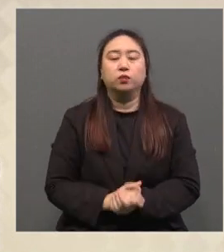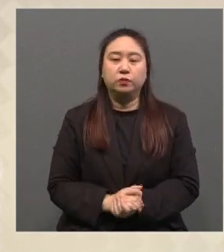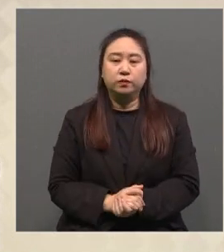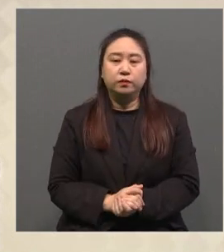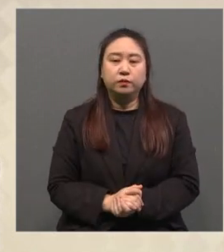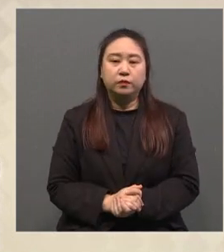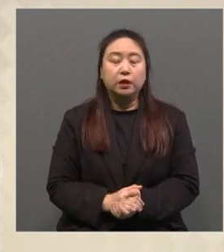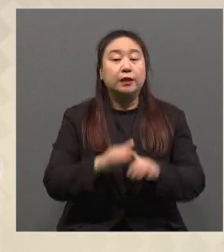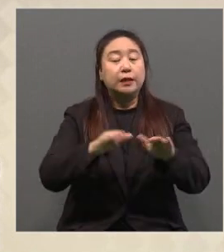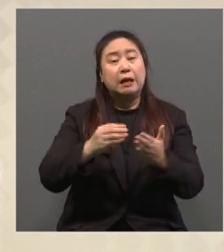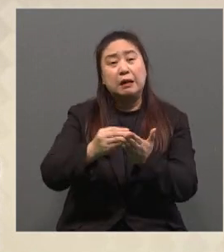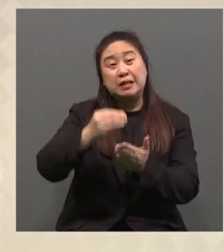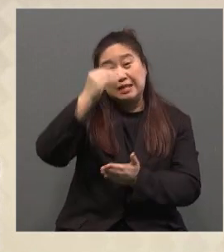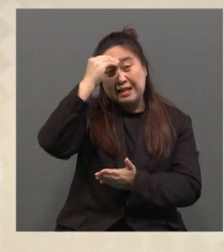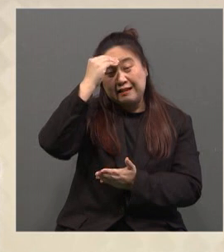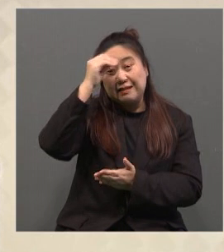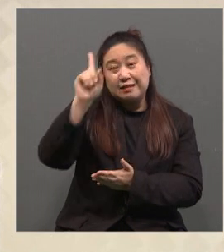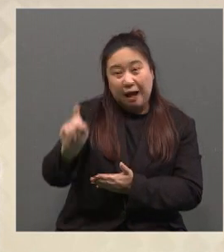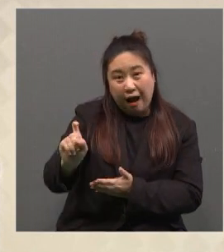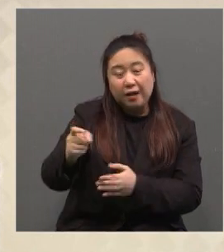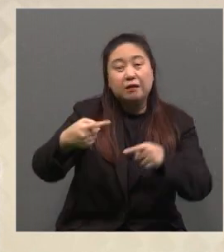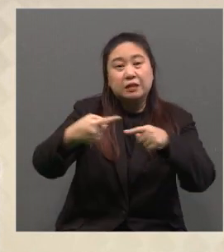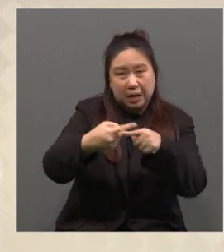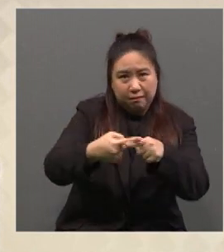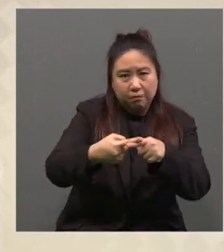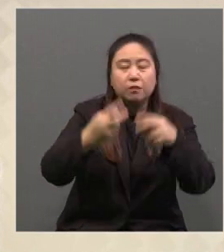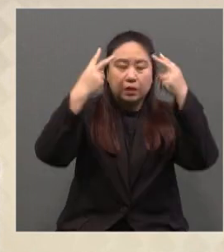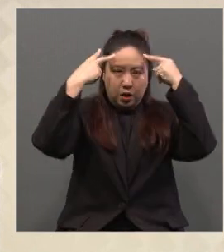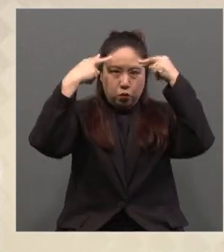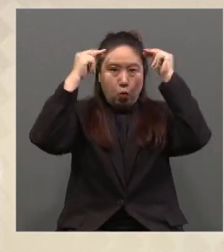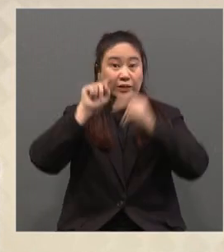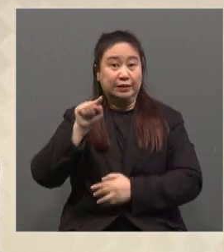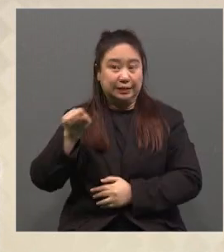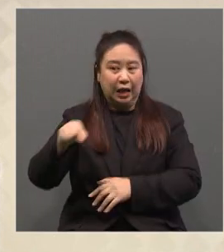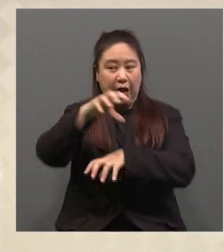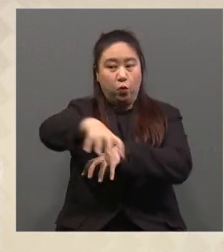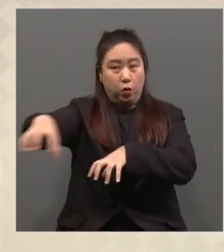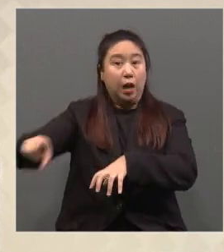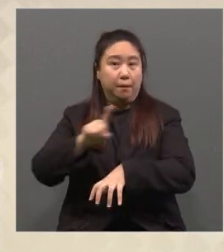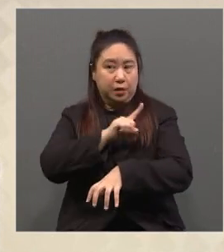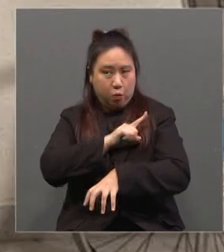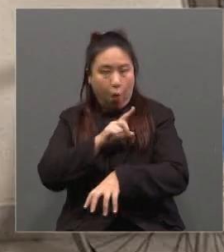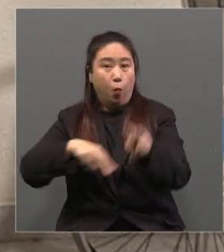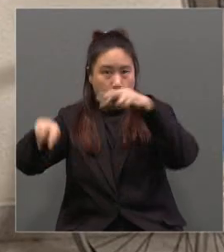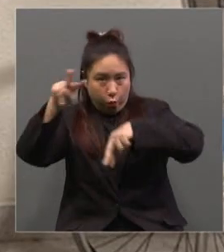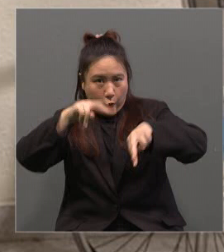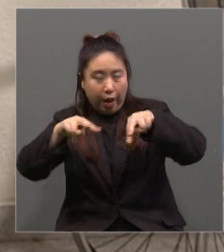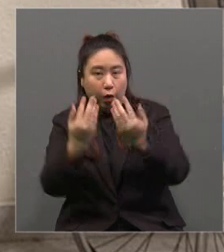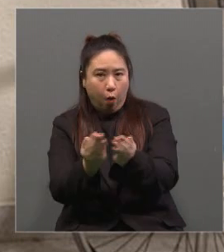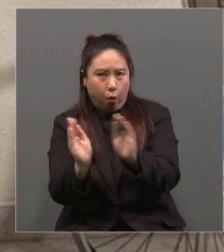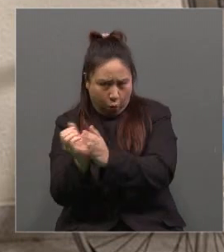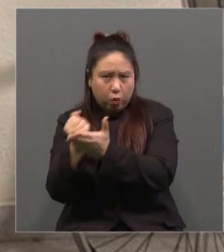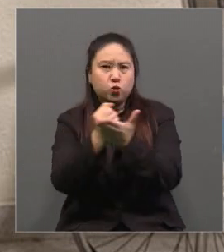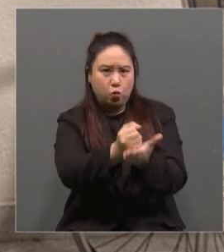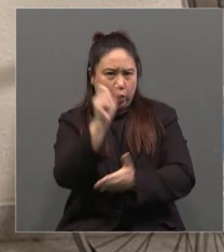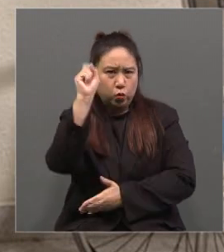ในส่วนของนักเรียนที่เสียชีวิตและบาดเจ็บท่านนายกก็ได้สั่งการค่ะให้หน่วยงานที่เกี่ยวข้องดูแลเยียวยาครอบครัวโดยเร็ว